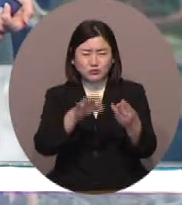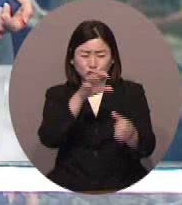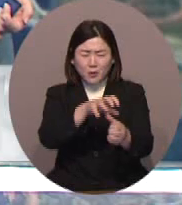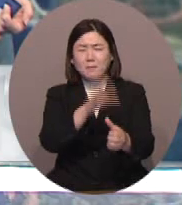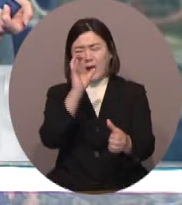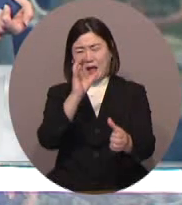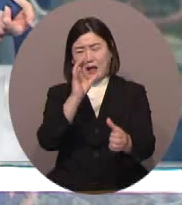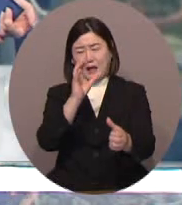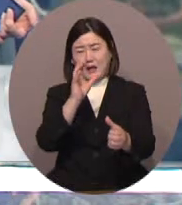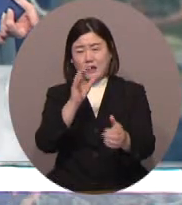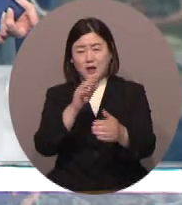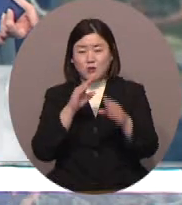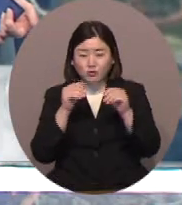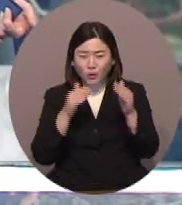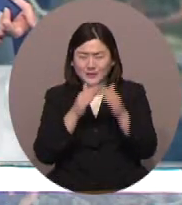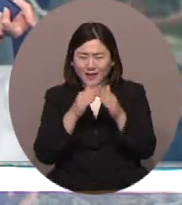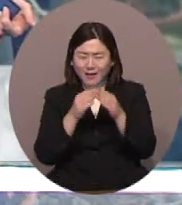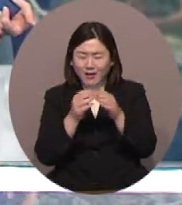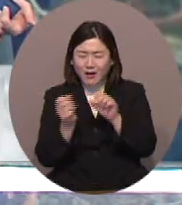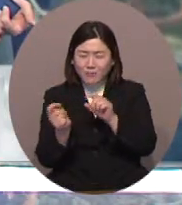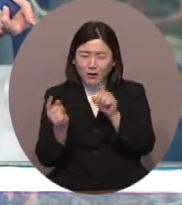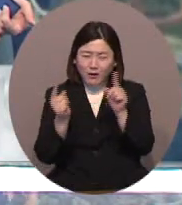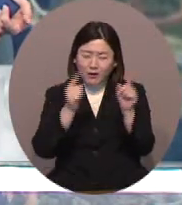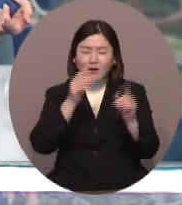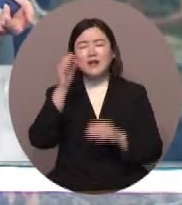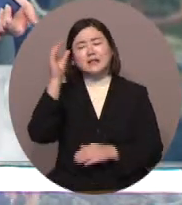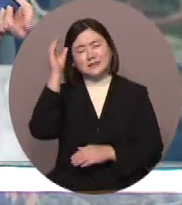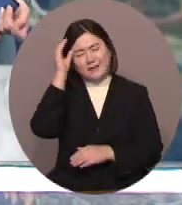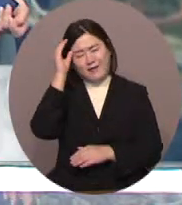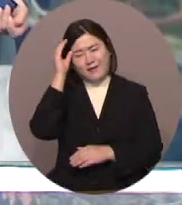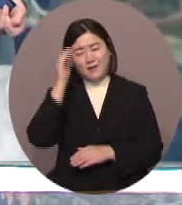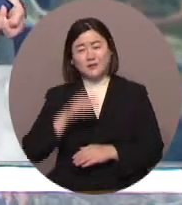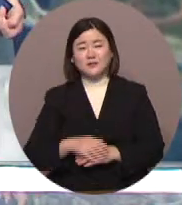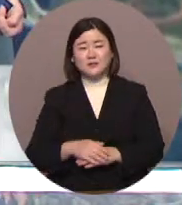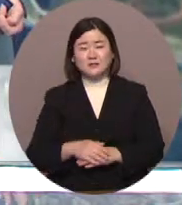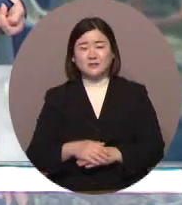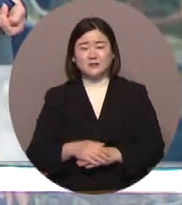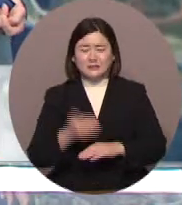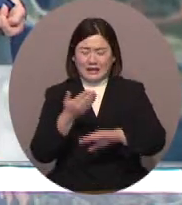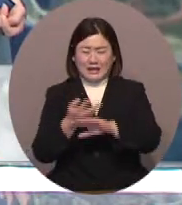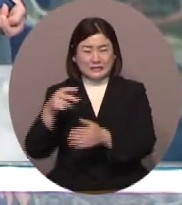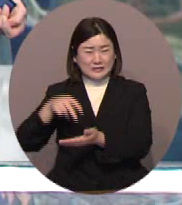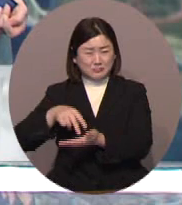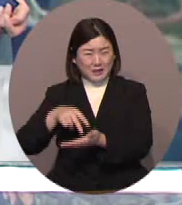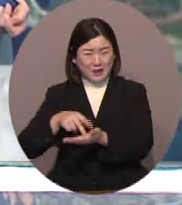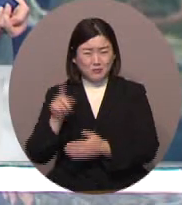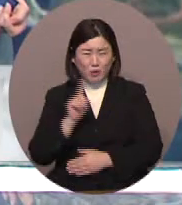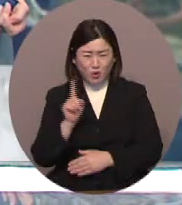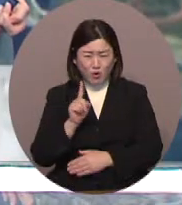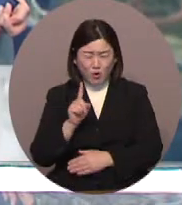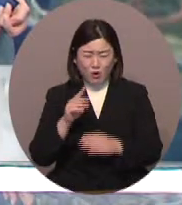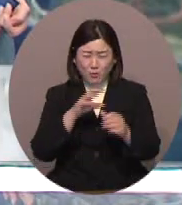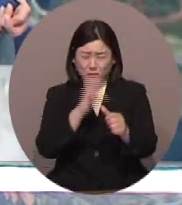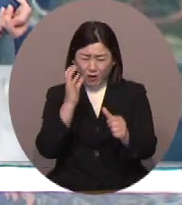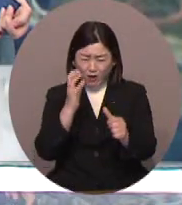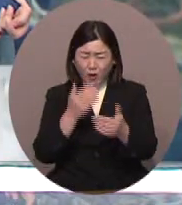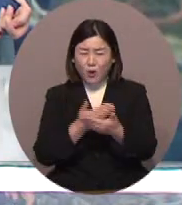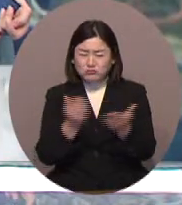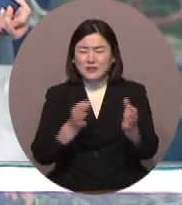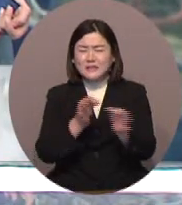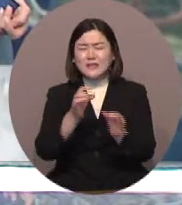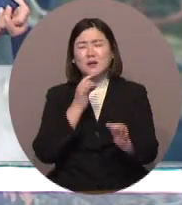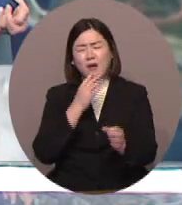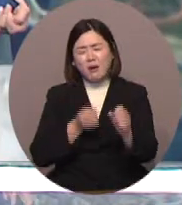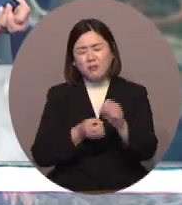모두 해제되면서 부동산 경기가 살아날 거란 기대가 조금씩 커지고 있습니다. 하지만 규제 해제가